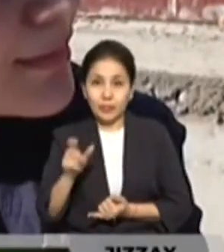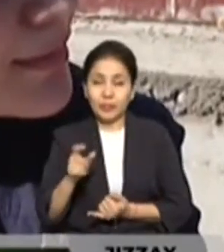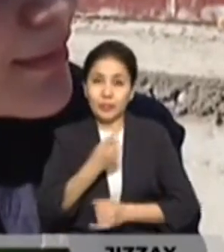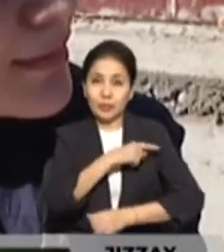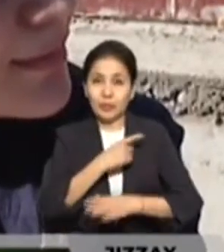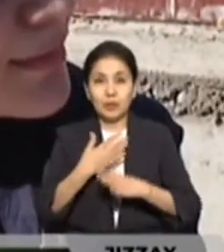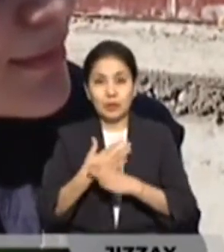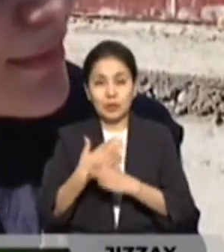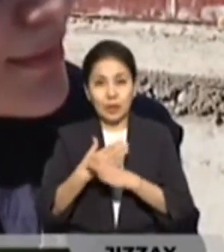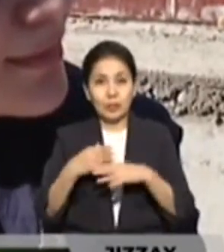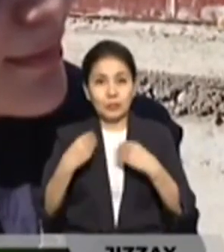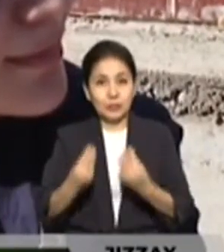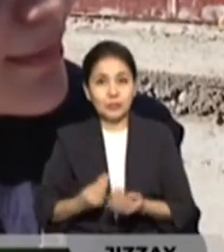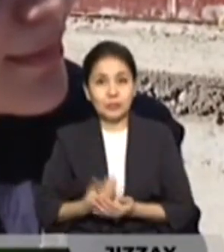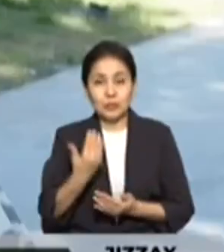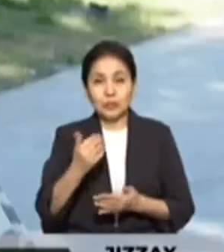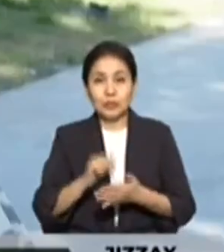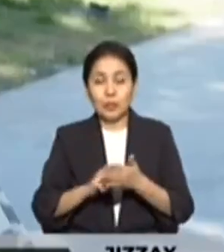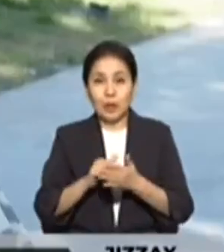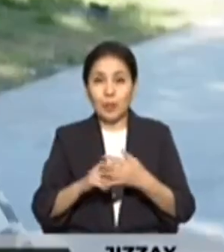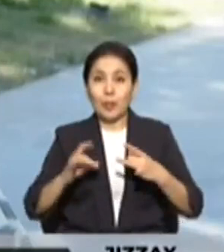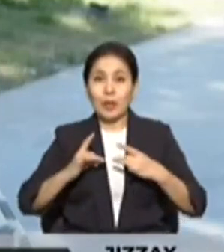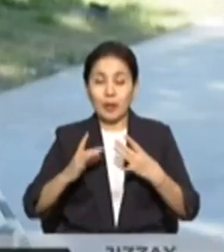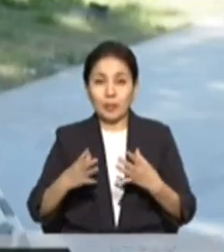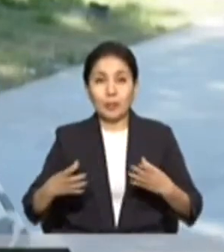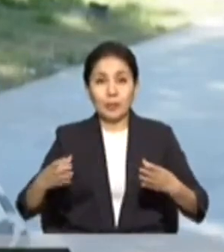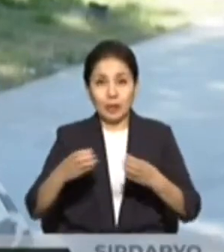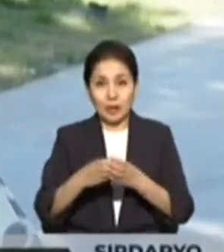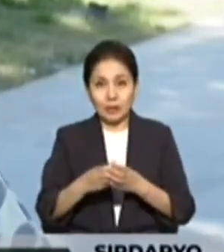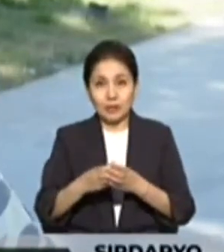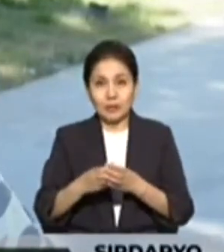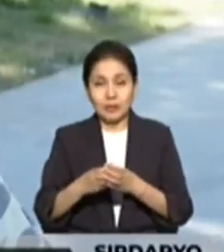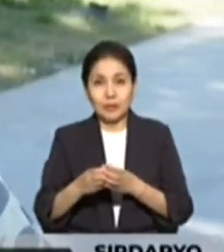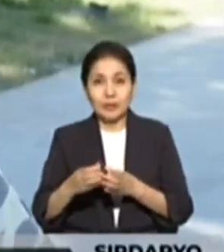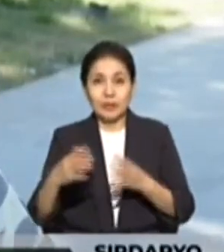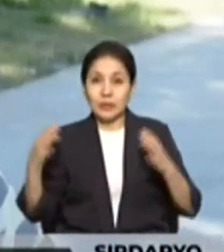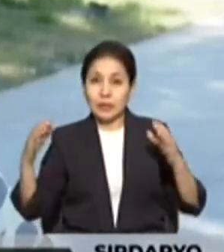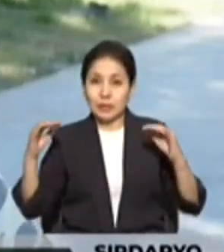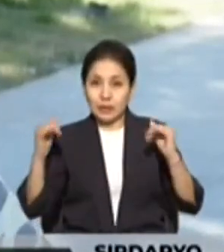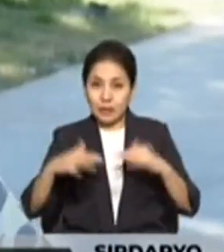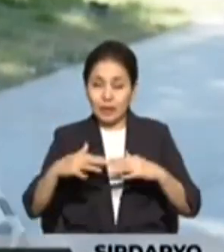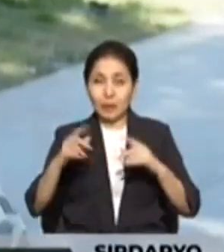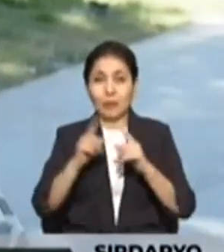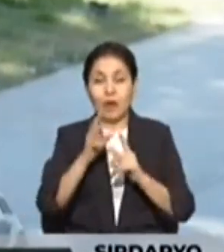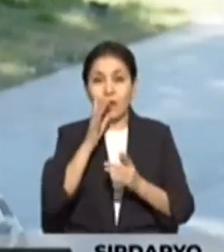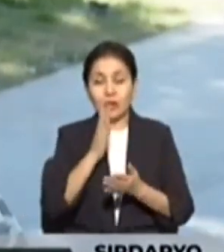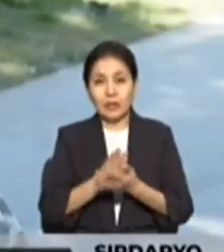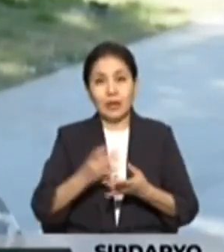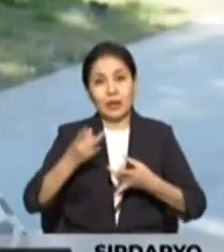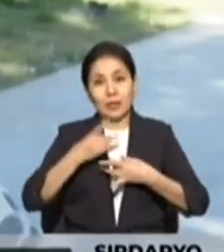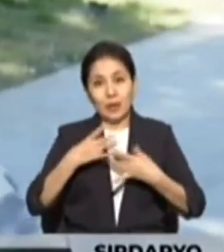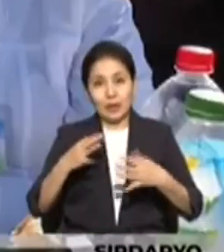tibbiy yordam ko'rsatib keladi. Shu sababli bu bayramda birgalikda hammaligi yig'ilib vaqt topib madaniy